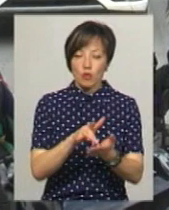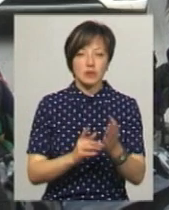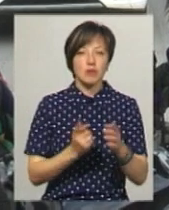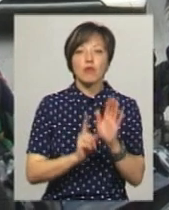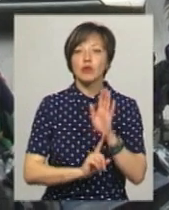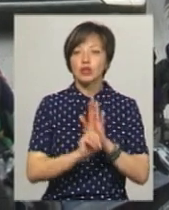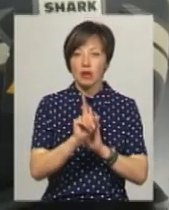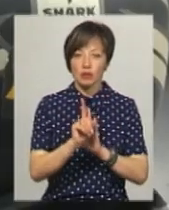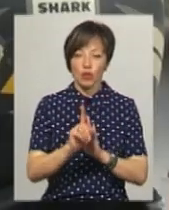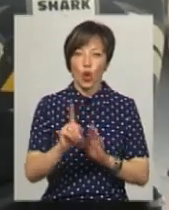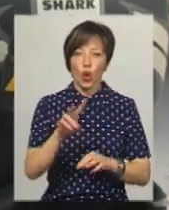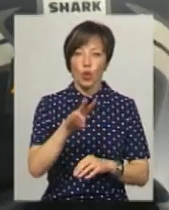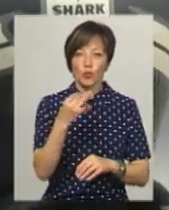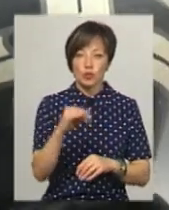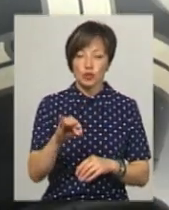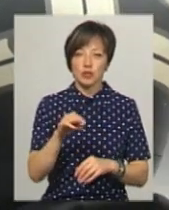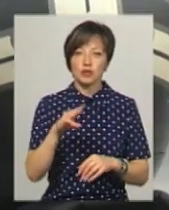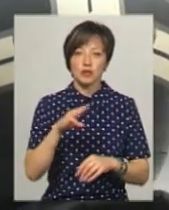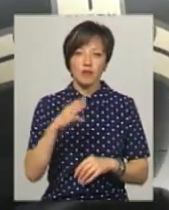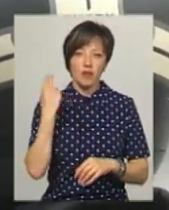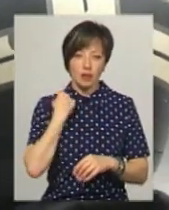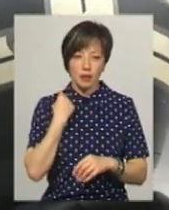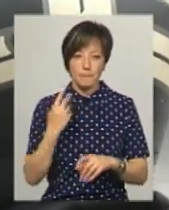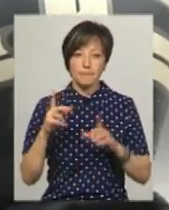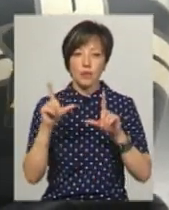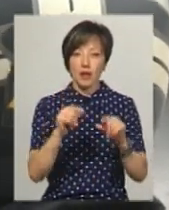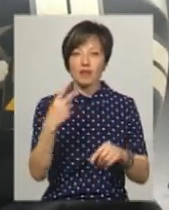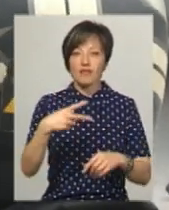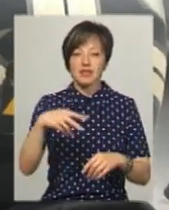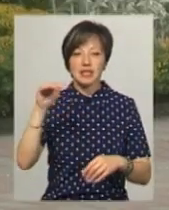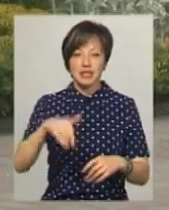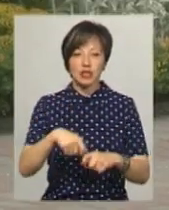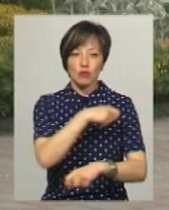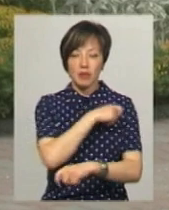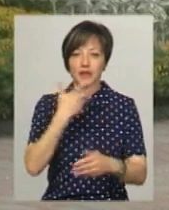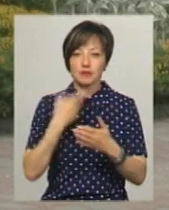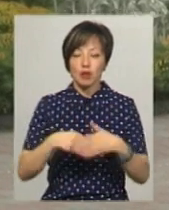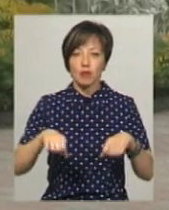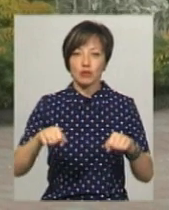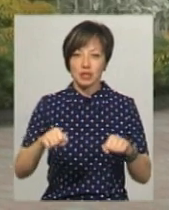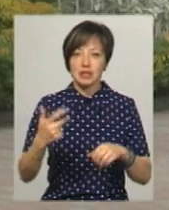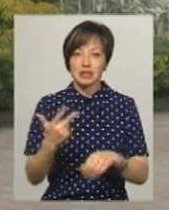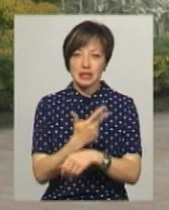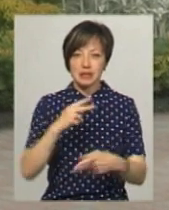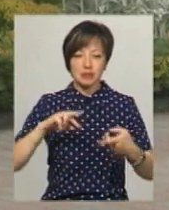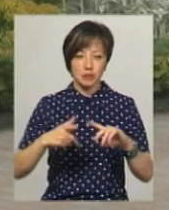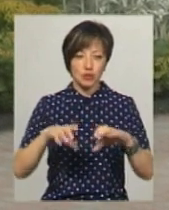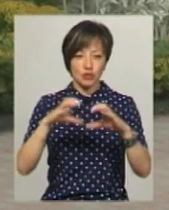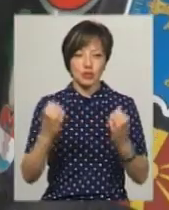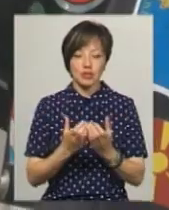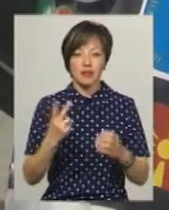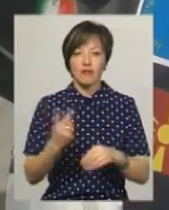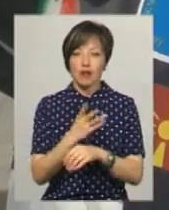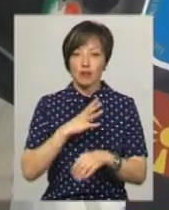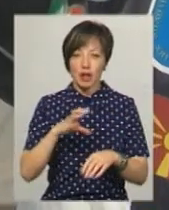самого початку естафети у лютому в Шотландії. Каже, проїхала 20 тисяч кілометрів. На своєму мотоциклі вона тричі змінювала шини та двічі була